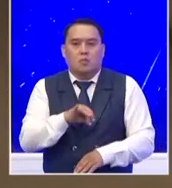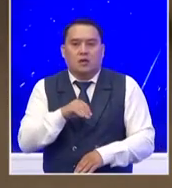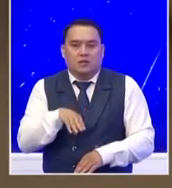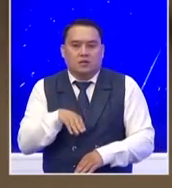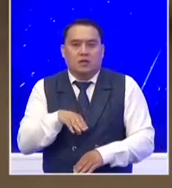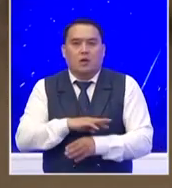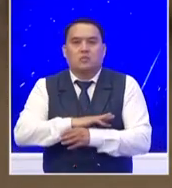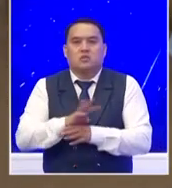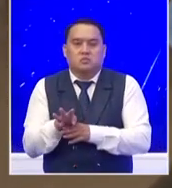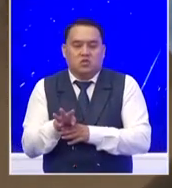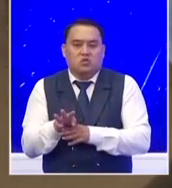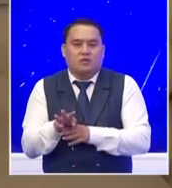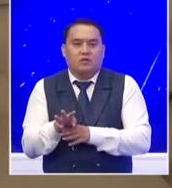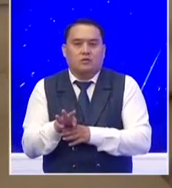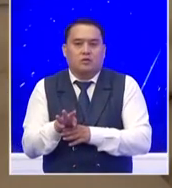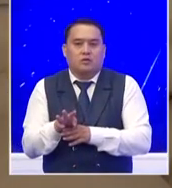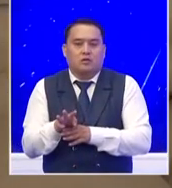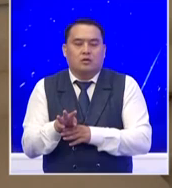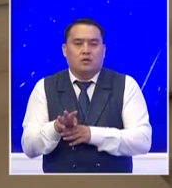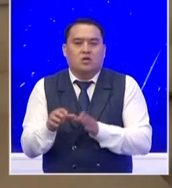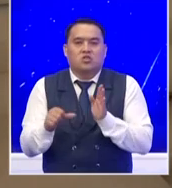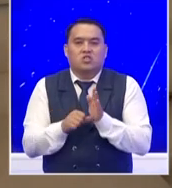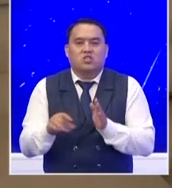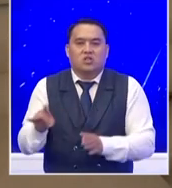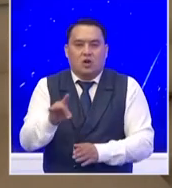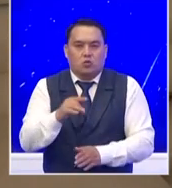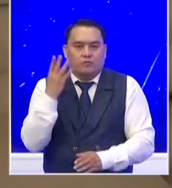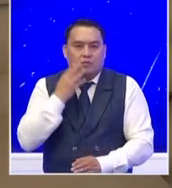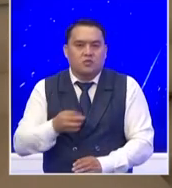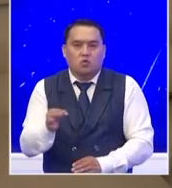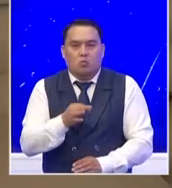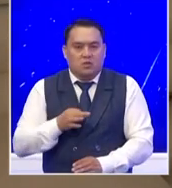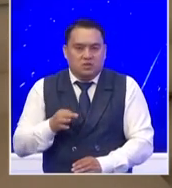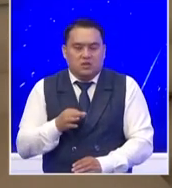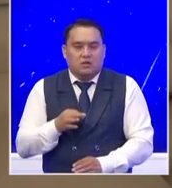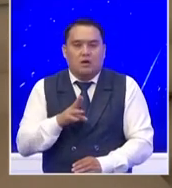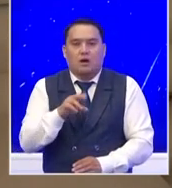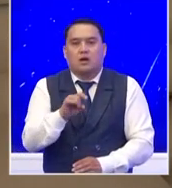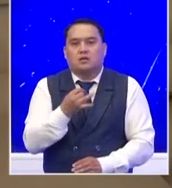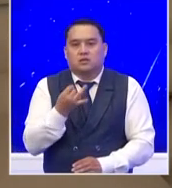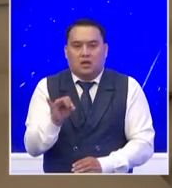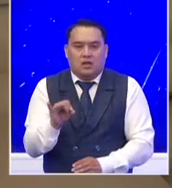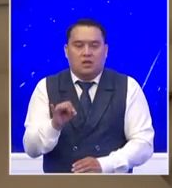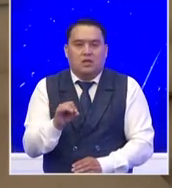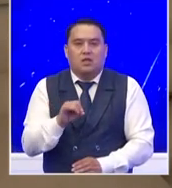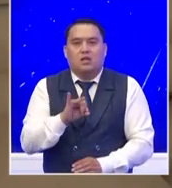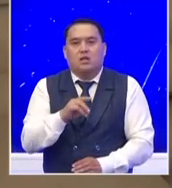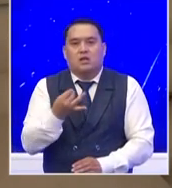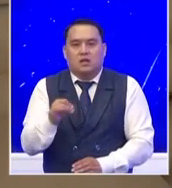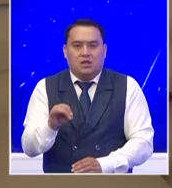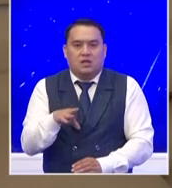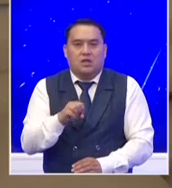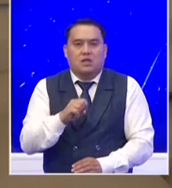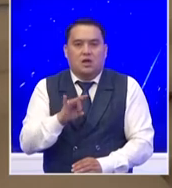Компани охватывает порядка 6 районов области. Это Карасайский, Елийский,